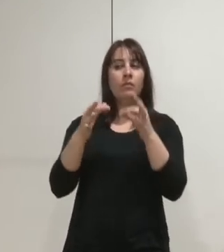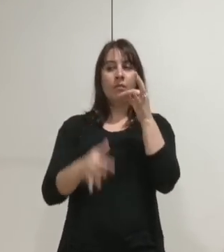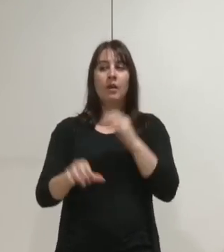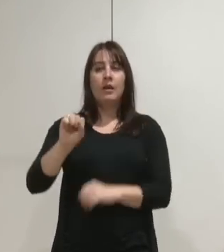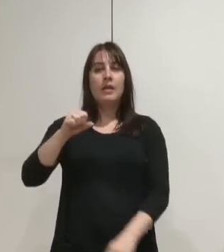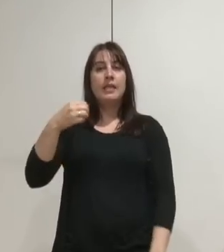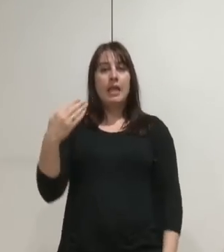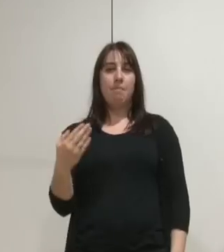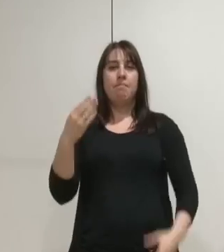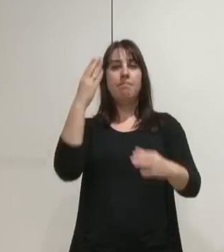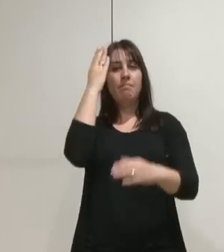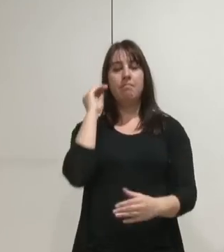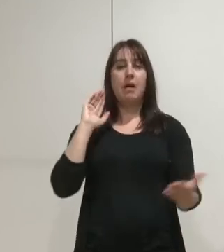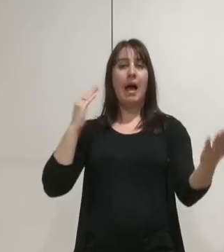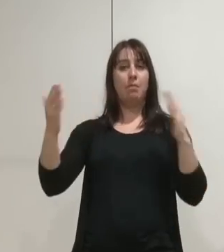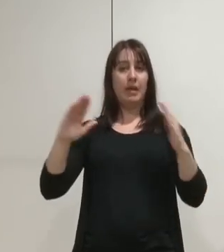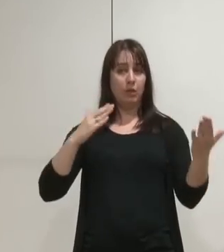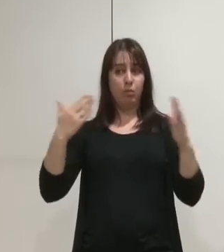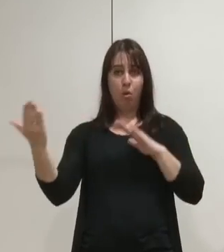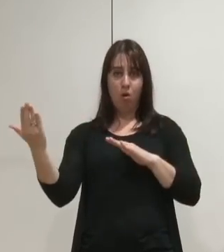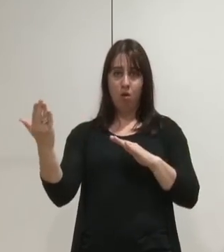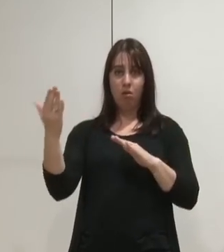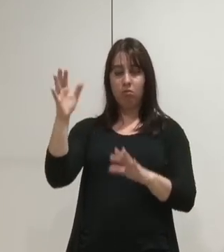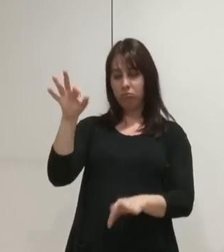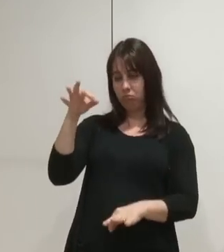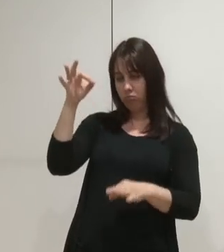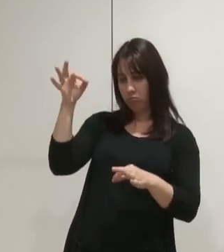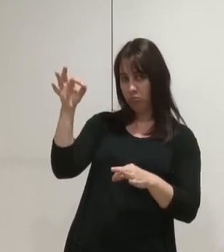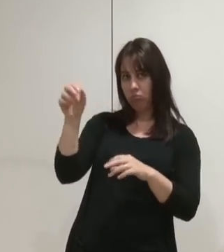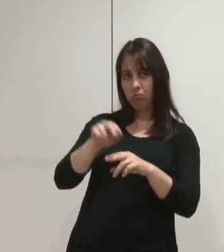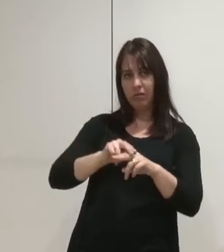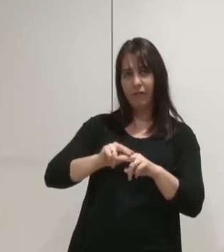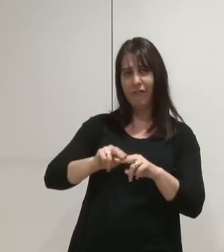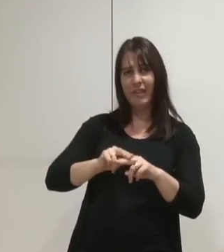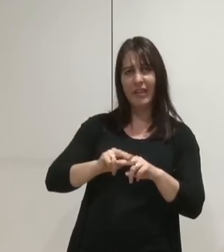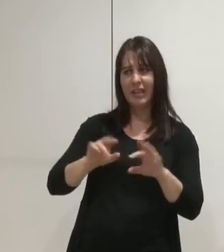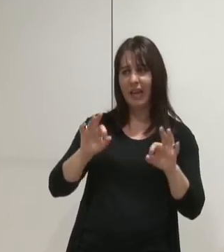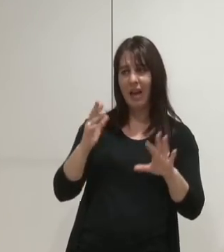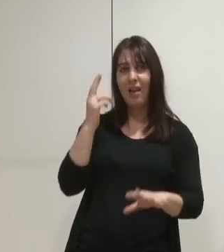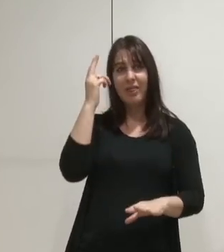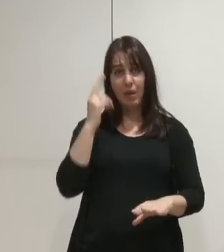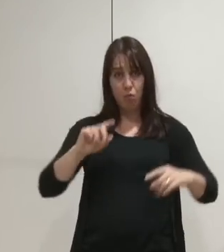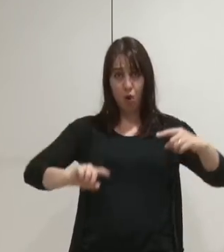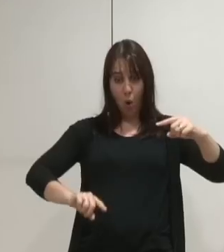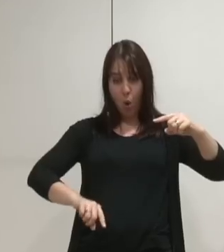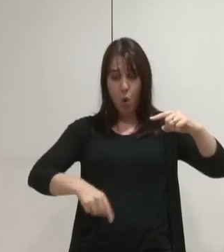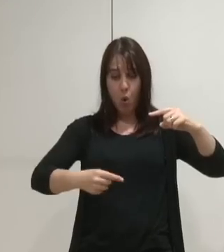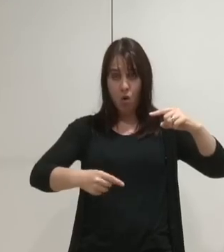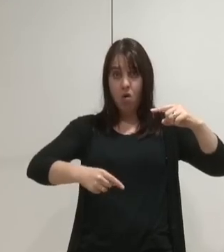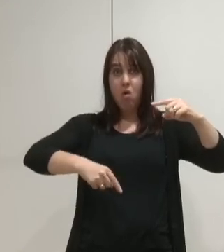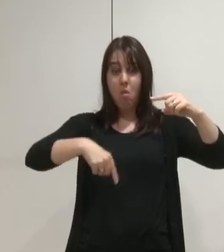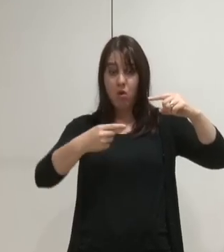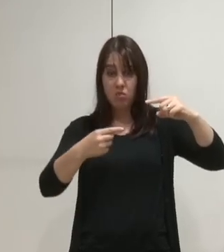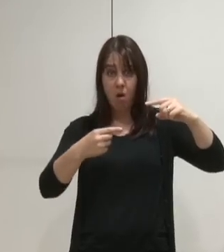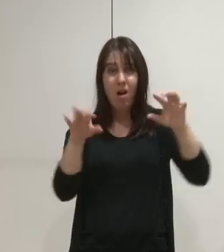ALP expo ne démontre le début du commencement d'un redressement bien